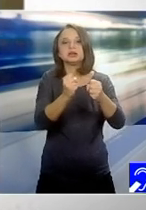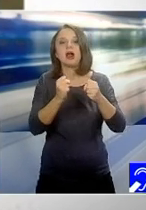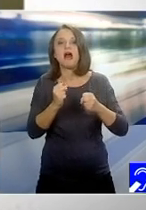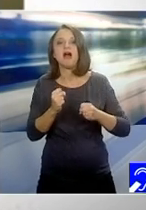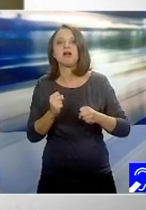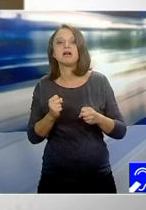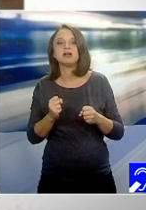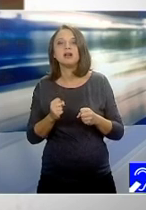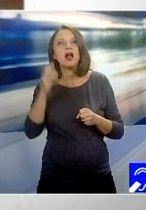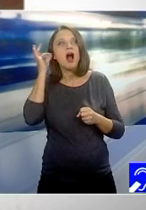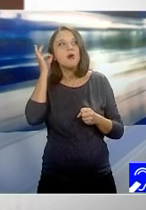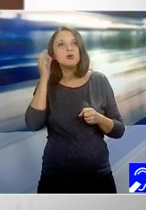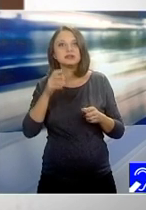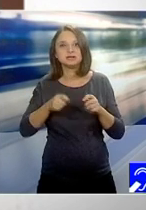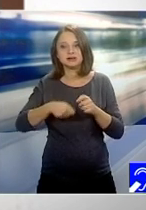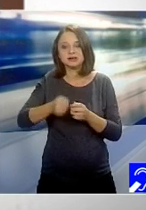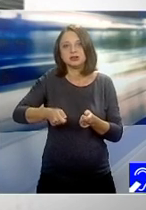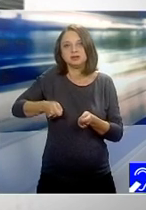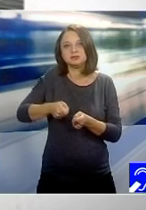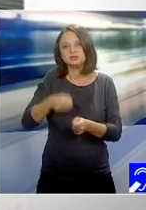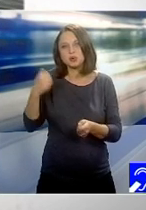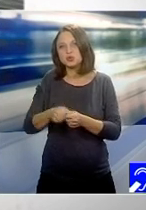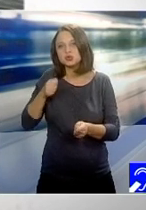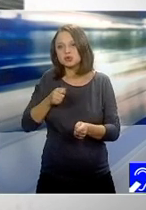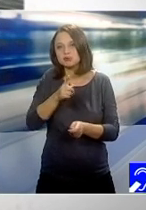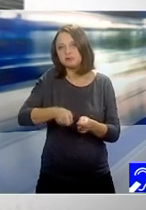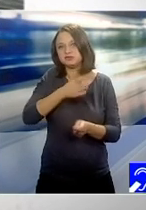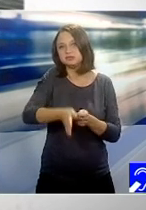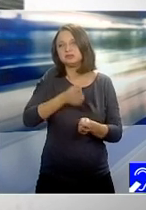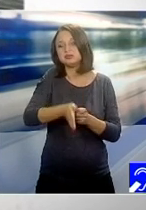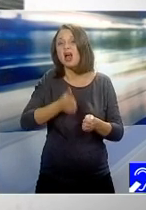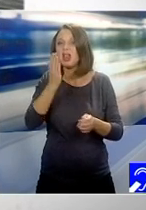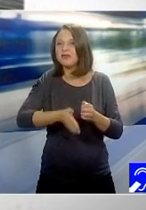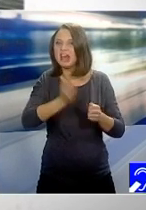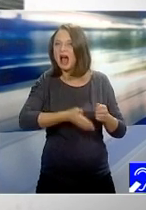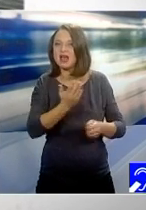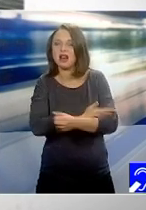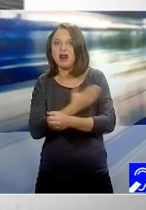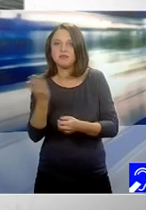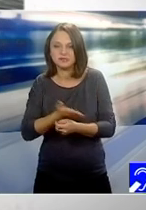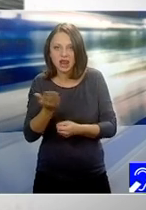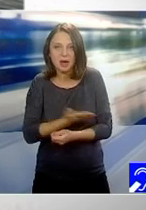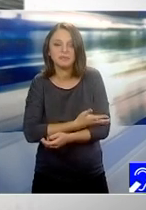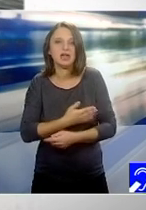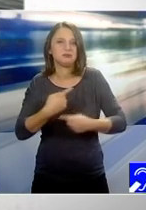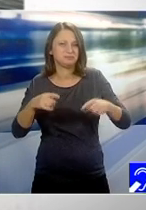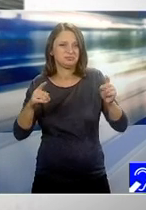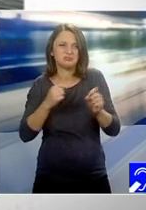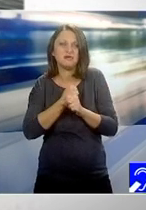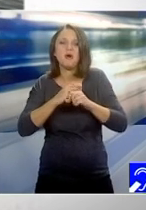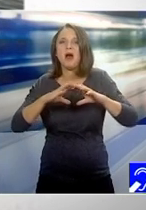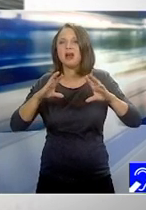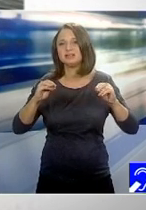dacă mergi, răsună drujbele. Așa că cu... și dacă ar fi dublate mâine 30 de oameni pe județ, este infim ca să